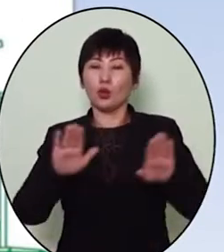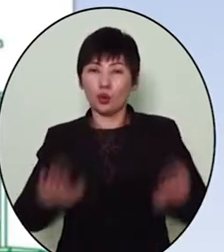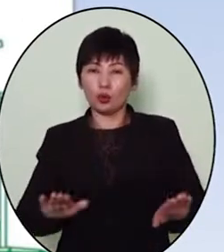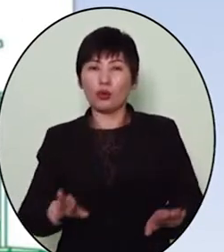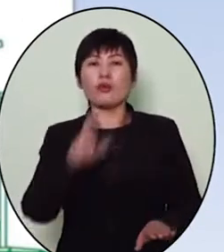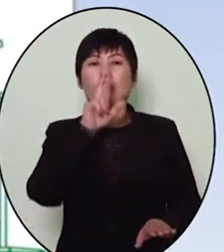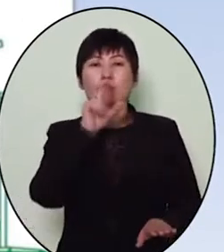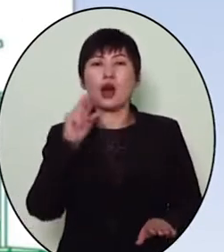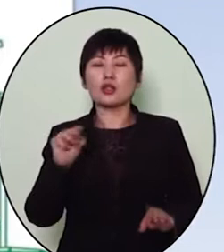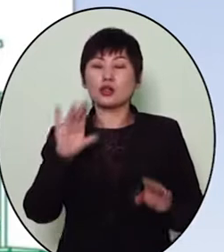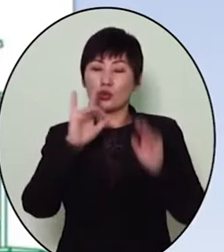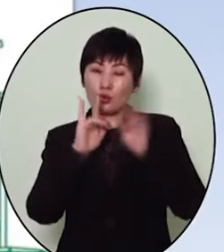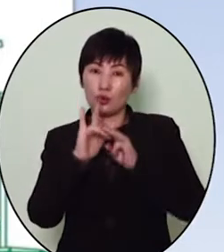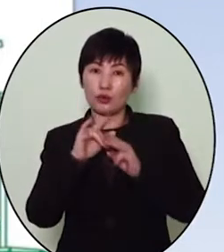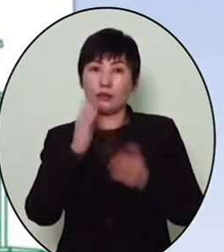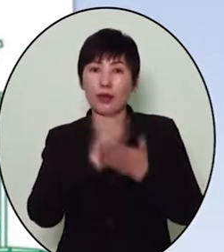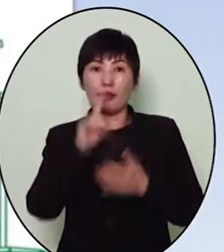Хүүхдүүд яаж суусан байна вэ?